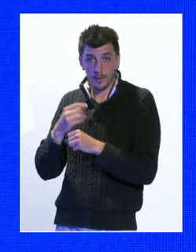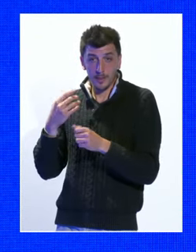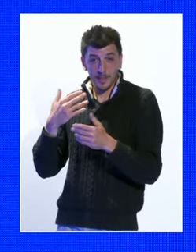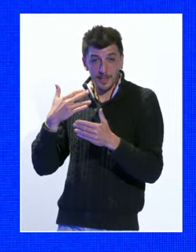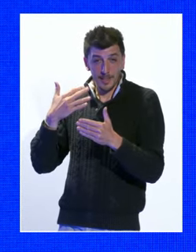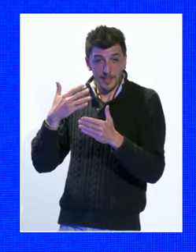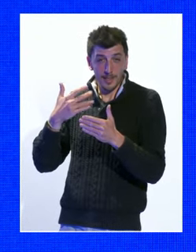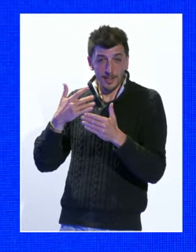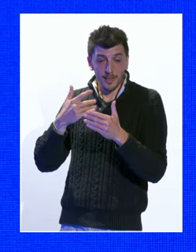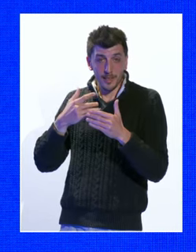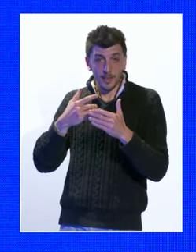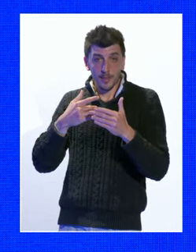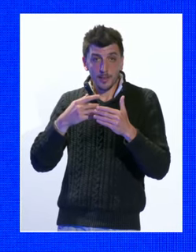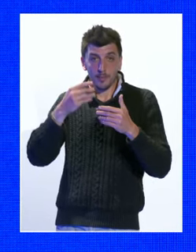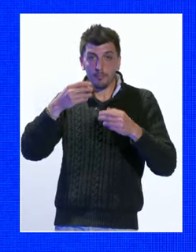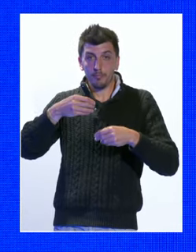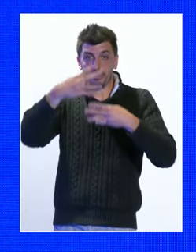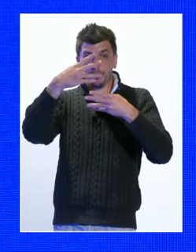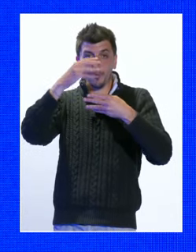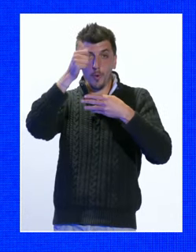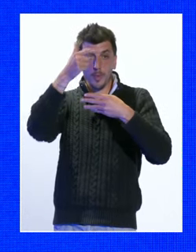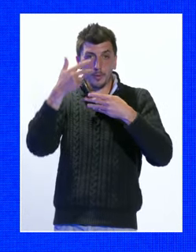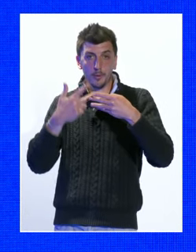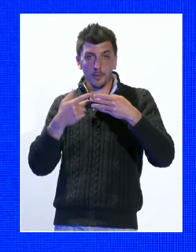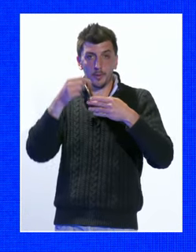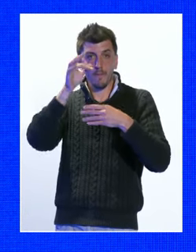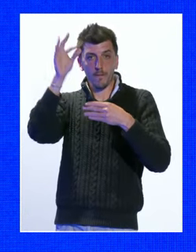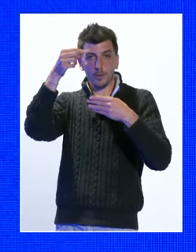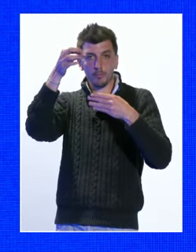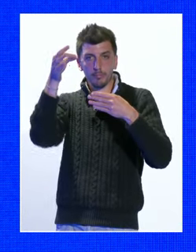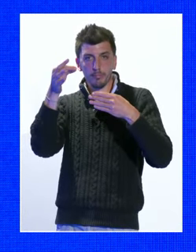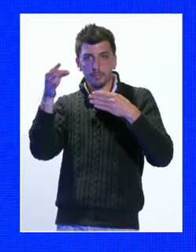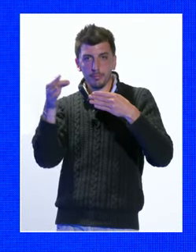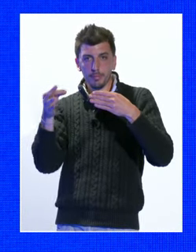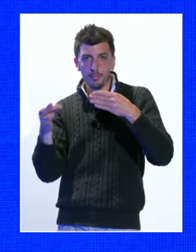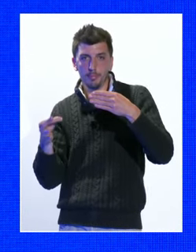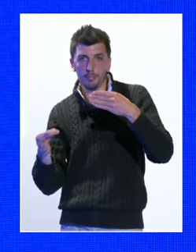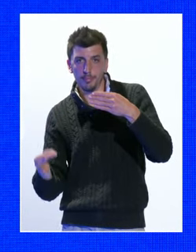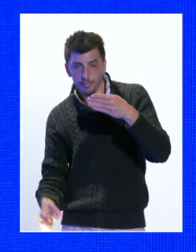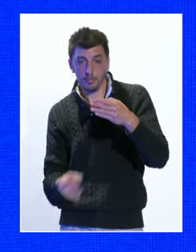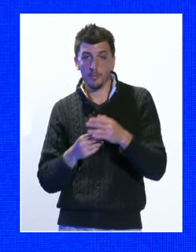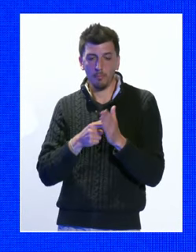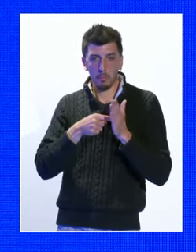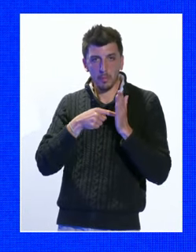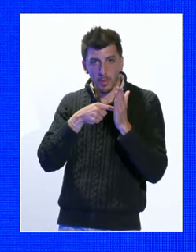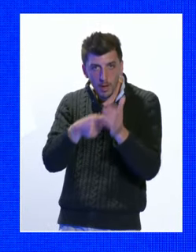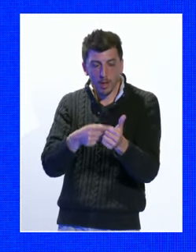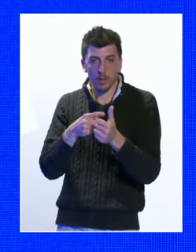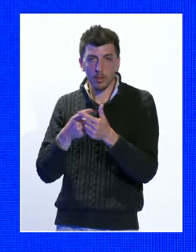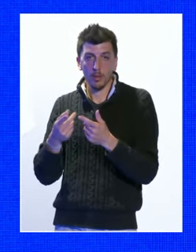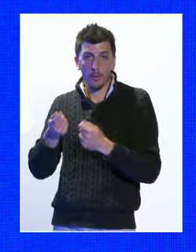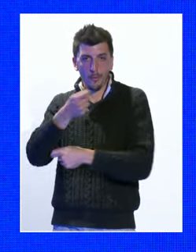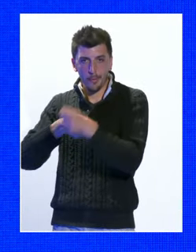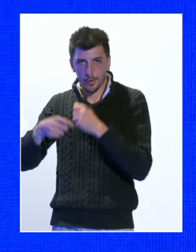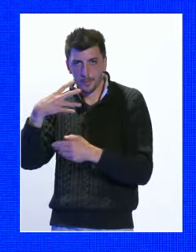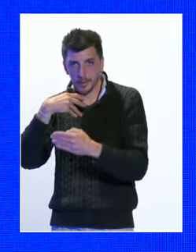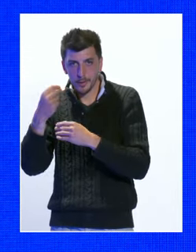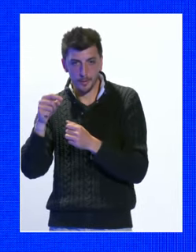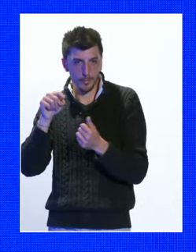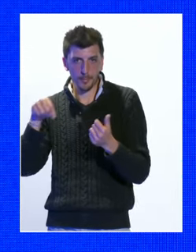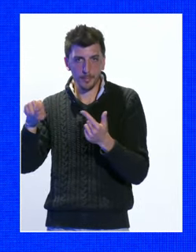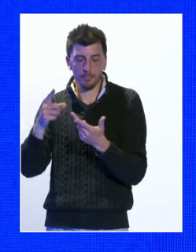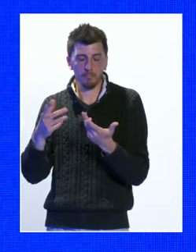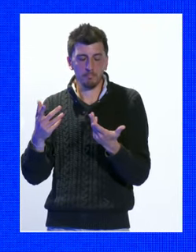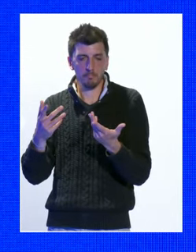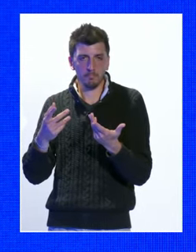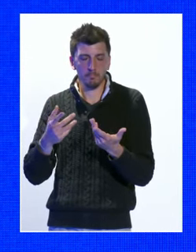du classement en termes de déficit, en termes de dette, au plus bas en termes de commerce extérieur. Que peut-on proposer